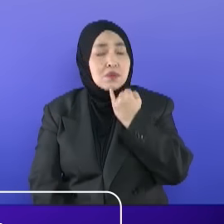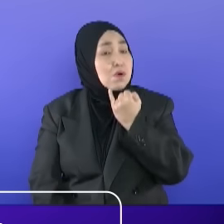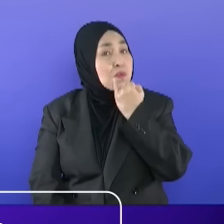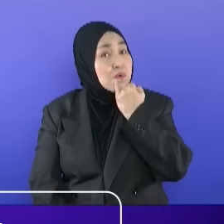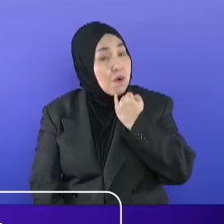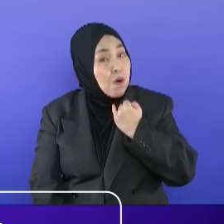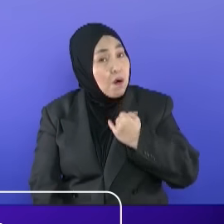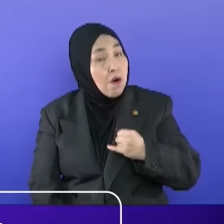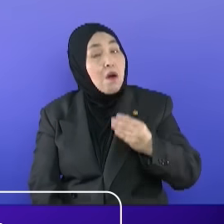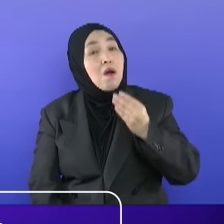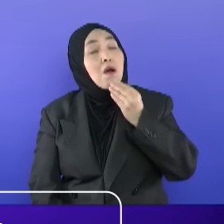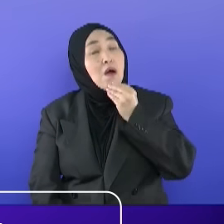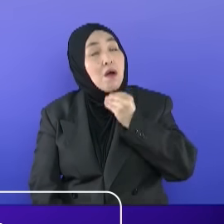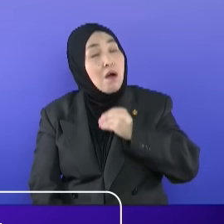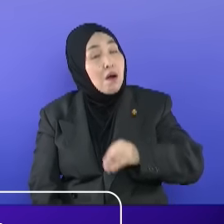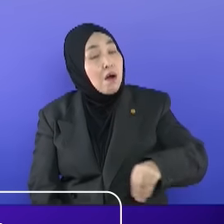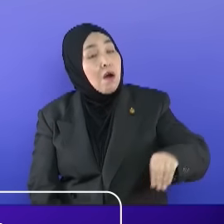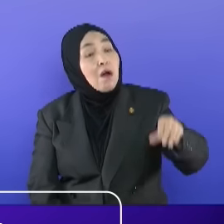israilazkuruati